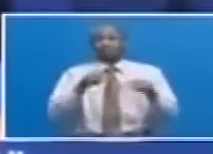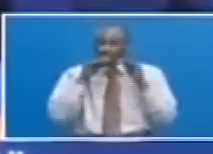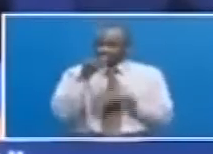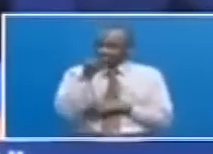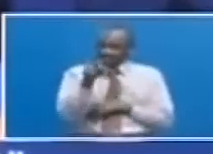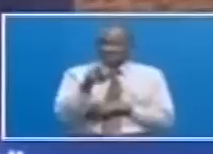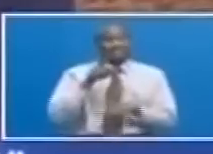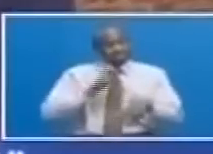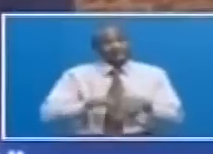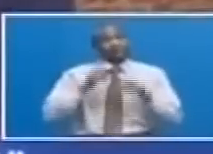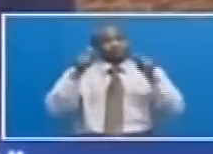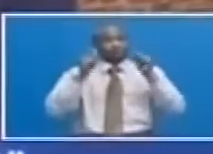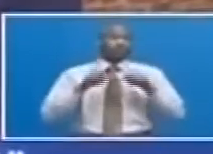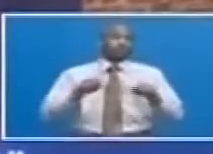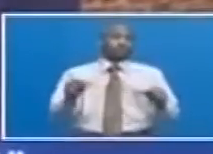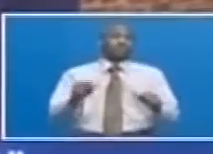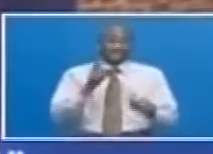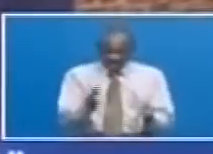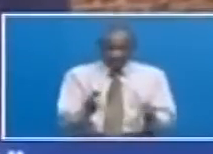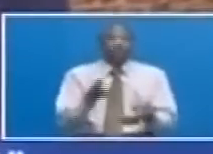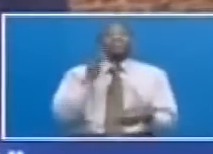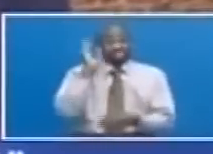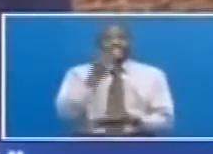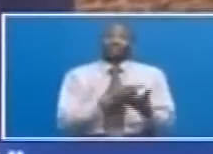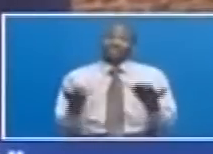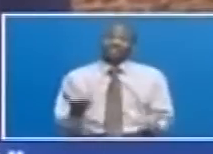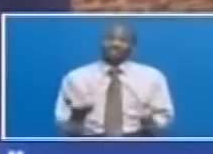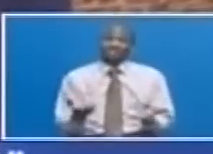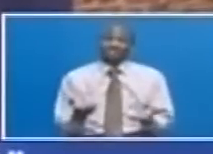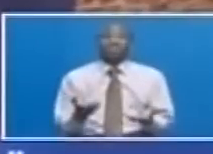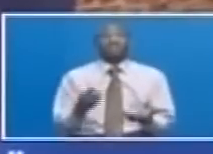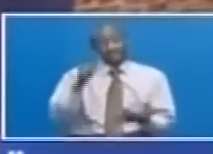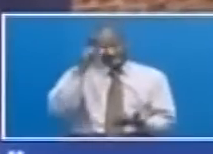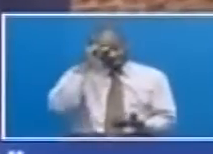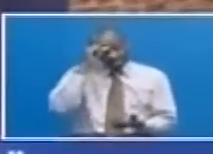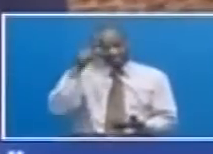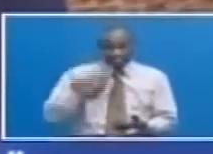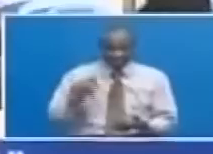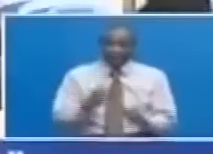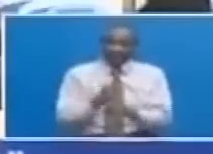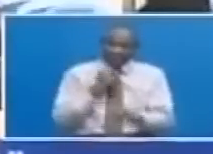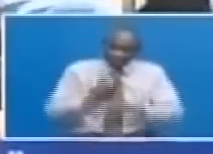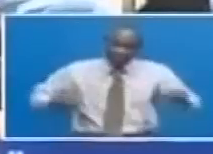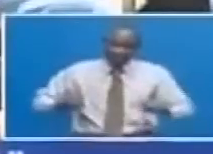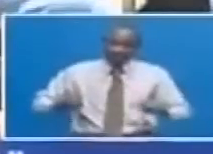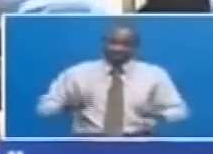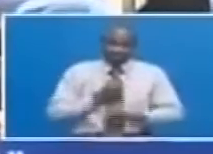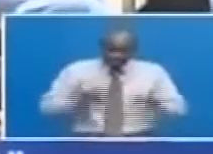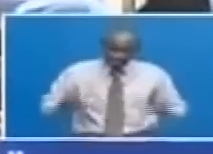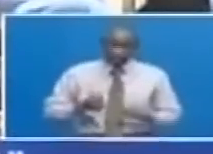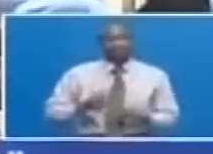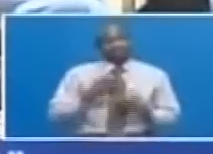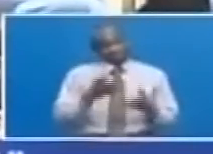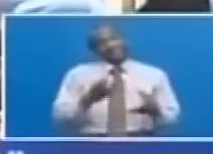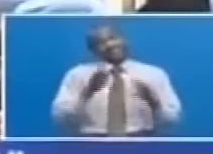la mgomo, huku wiki ya tatu ikibisha hodi. Serikali imekaza kamba na vile vile walimu. Hata ingawa